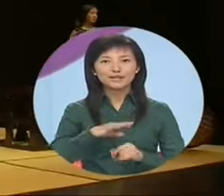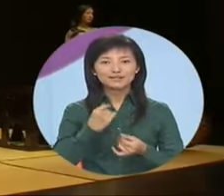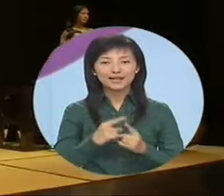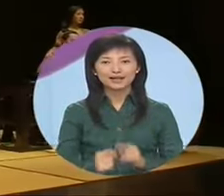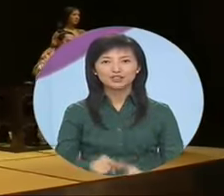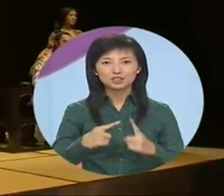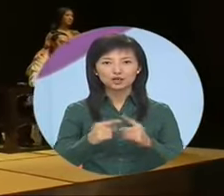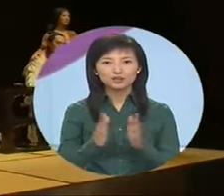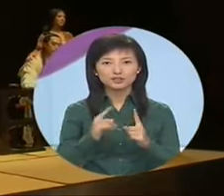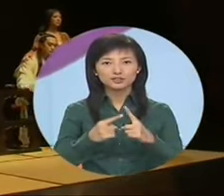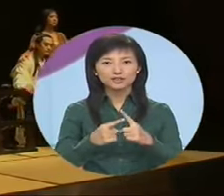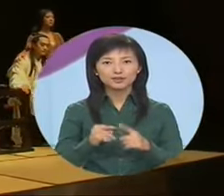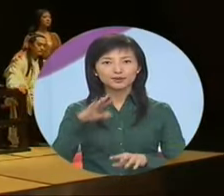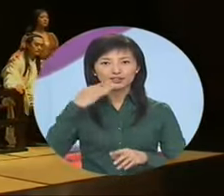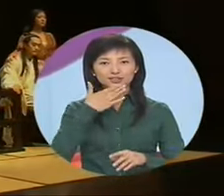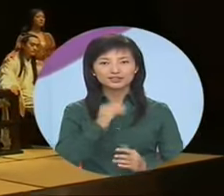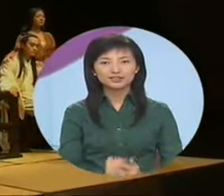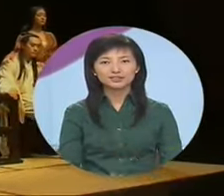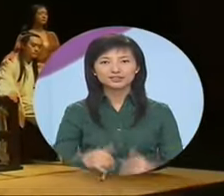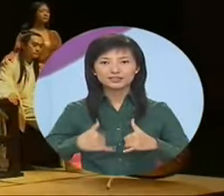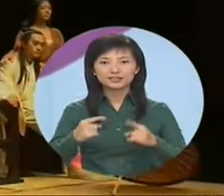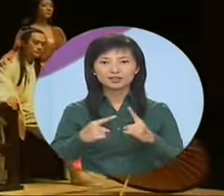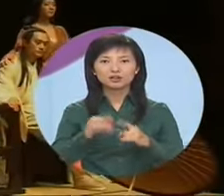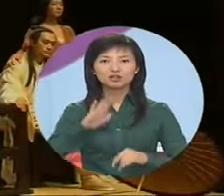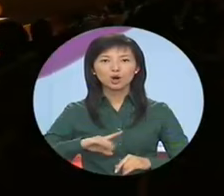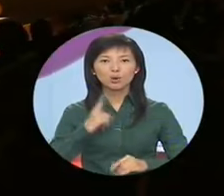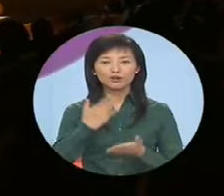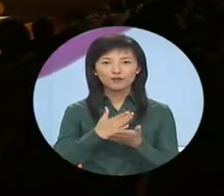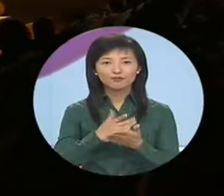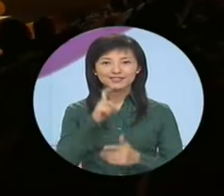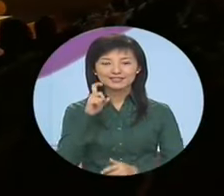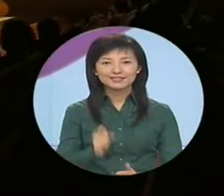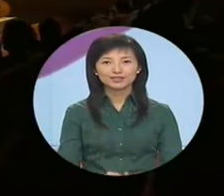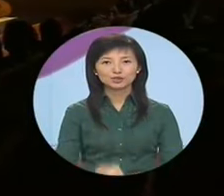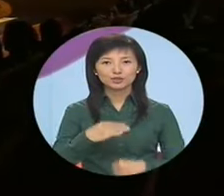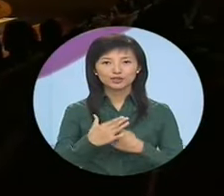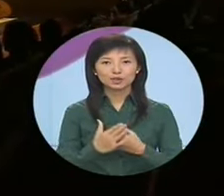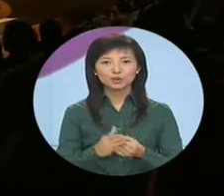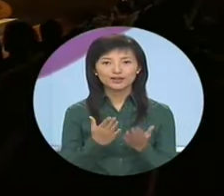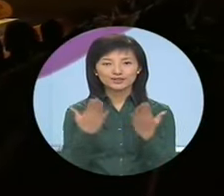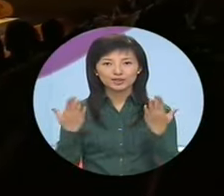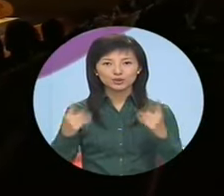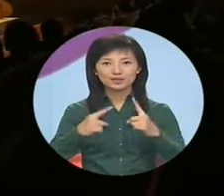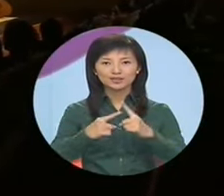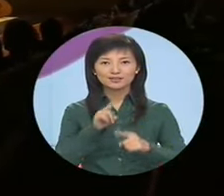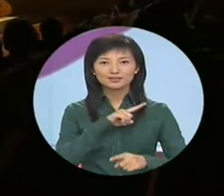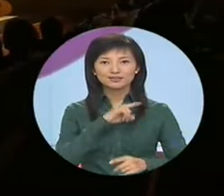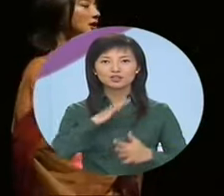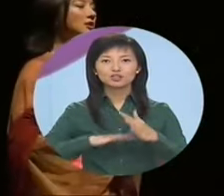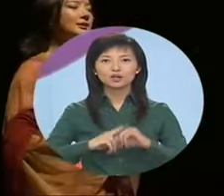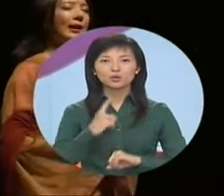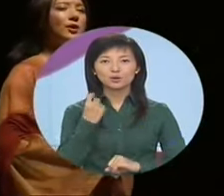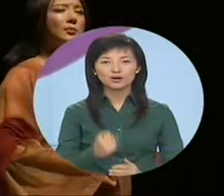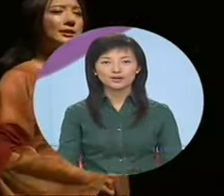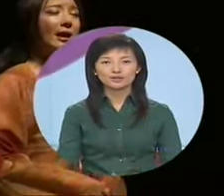演、人与人的不可知性以及戏与生活的分界，从而全景化地展现出人自身的生存状